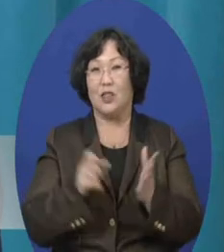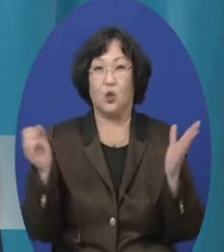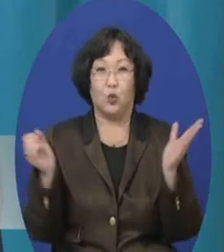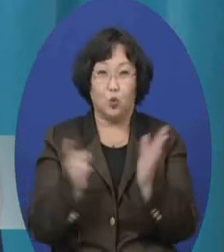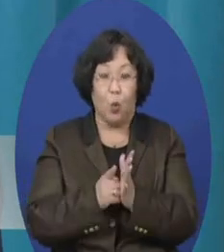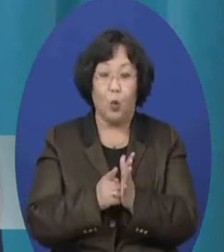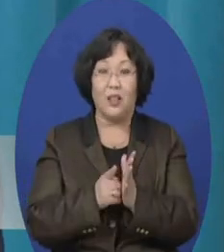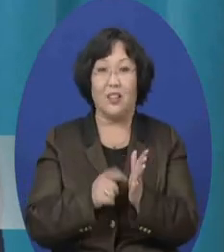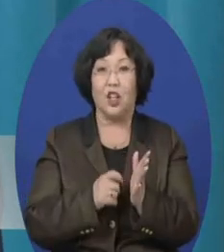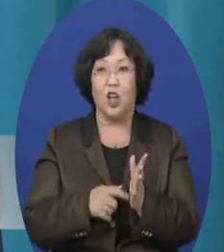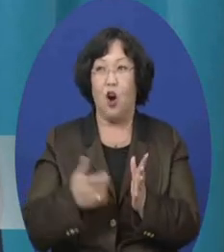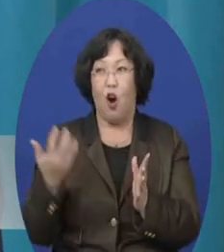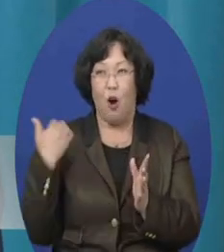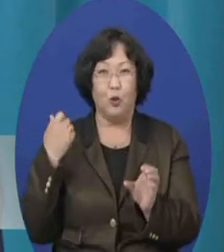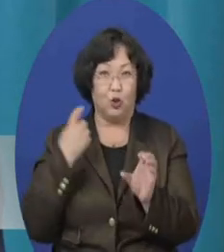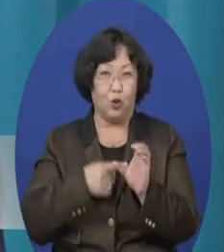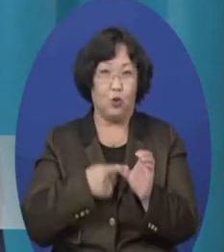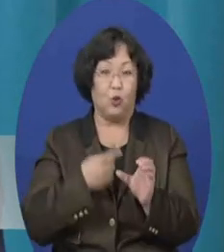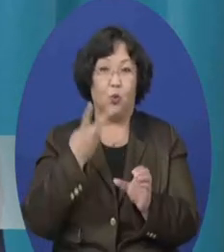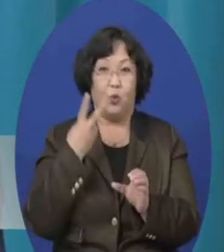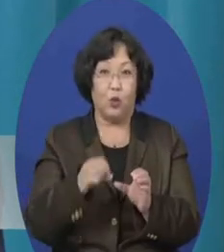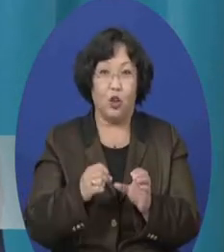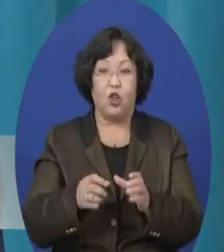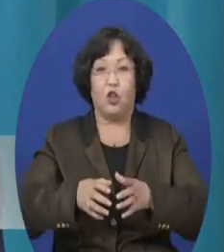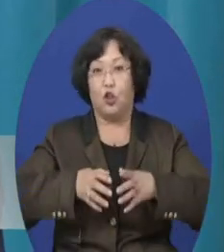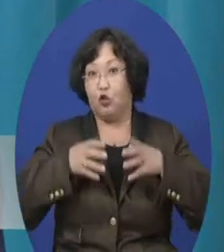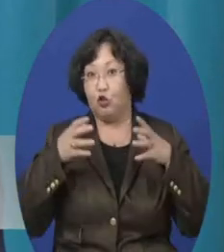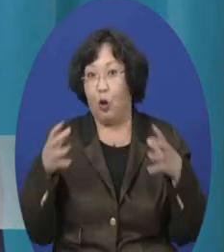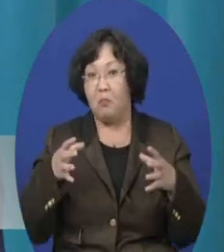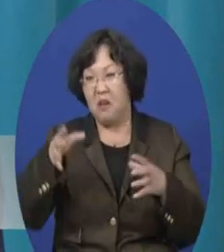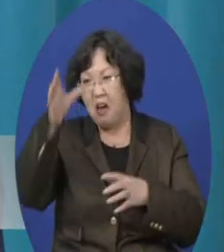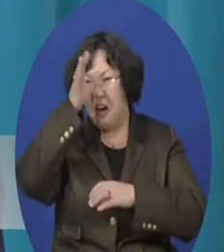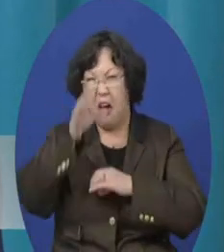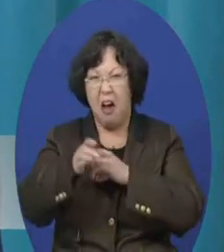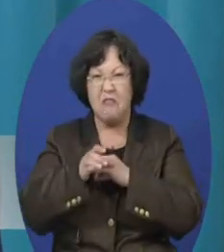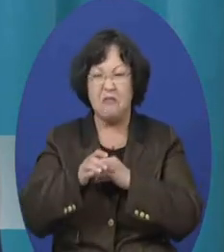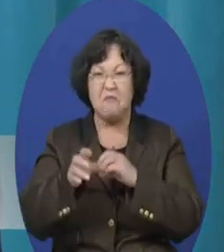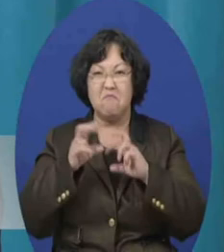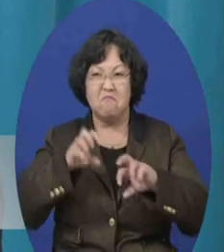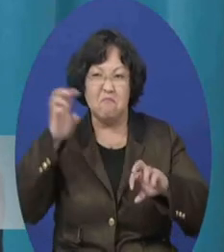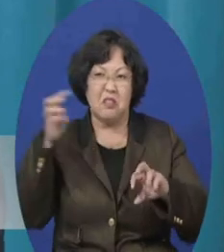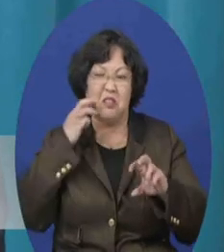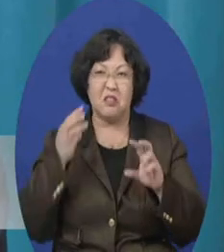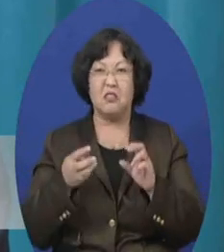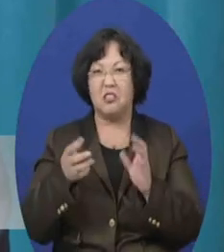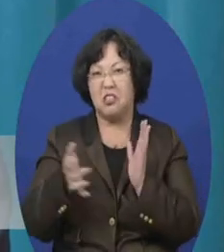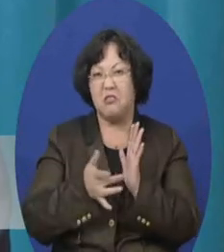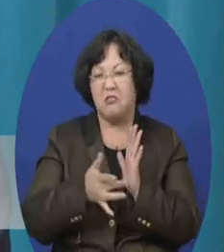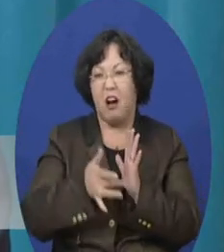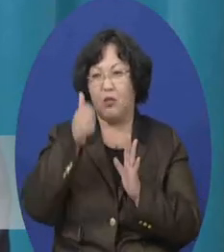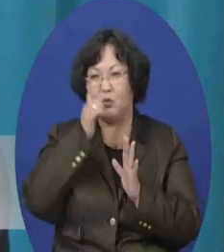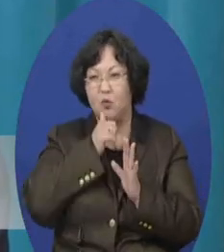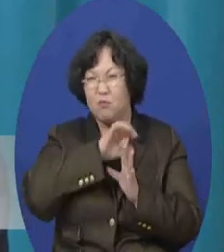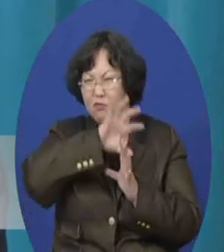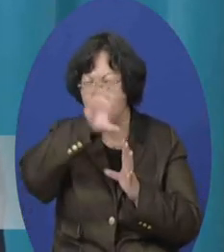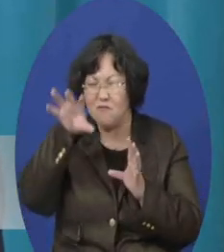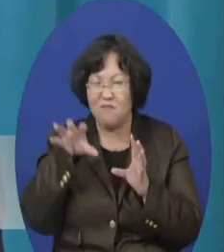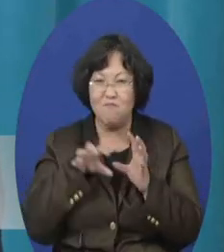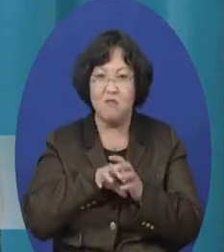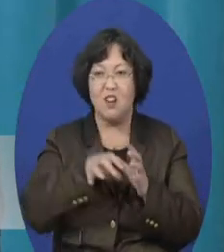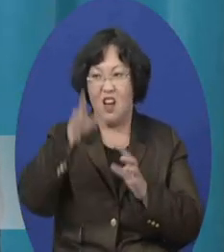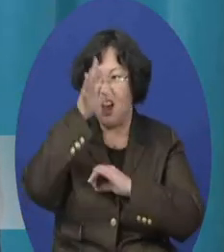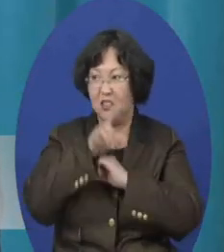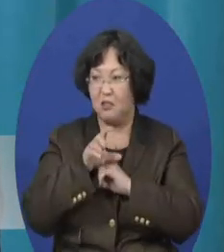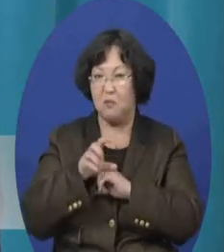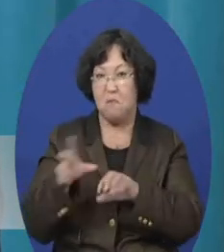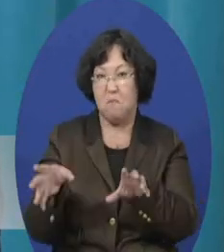шаардлагатай байгаа социализмын үед одоо маш том эрдэм мэдлэг технологи инновацийг хөрөнгөлүүлсэн эрдэмтдийн